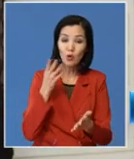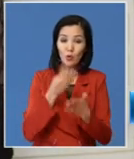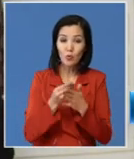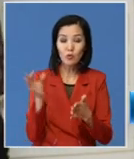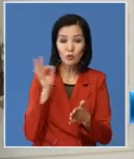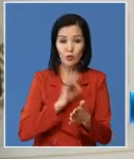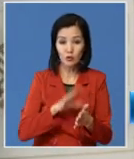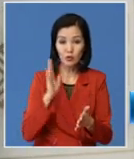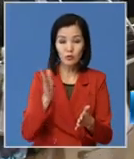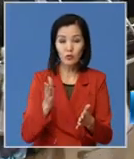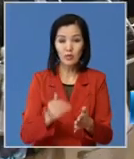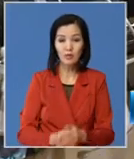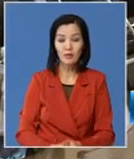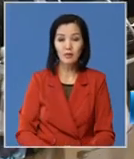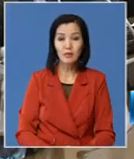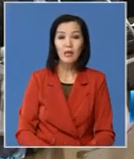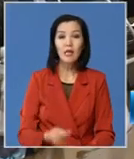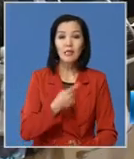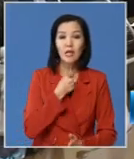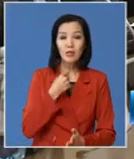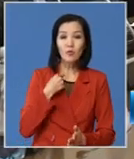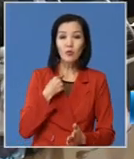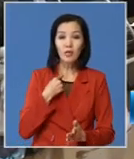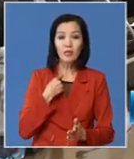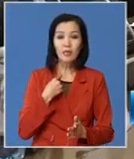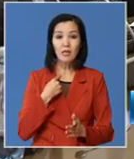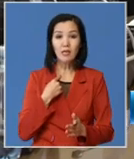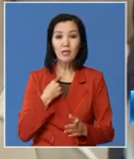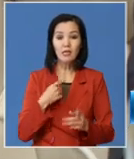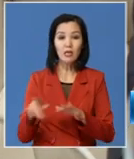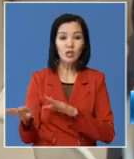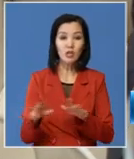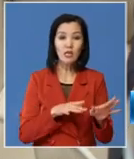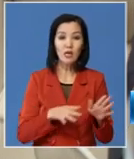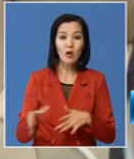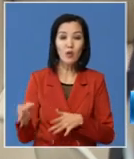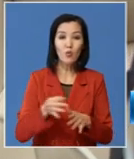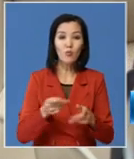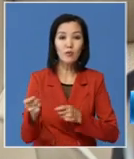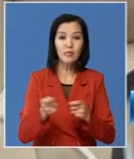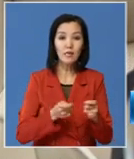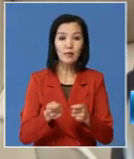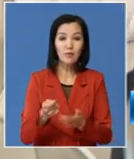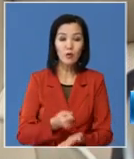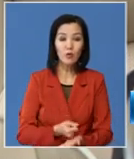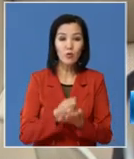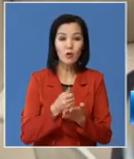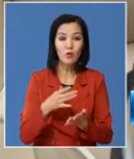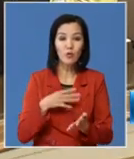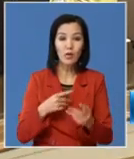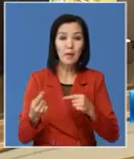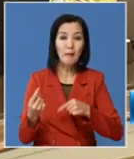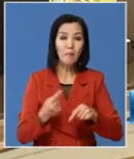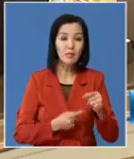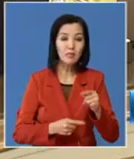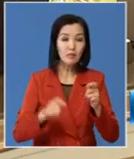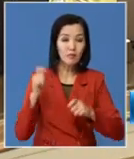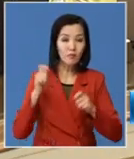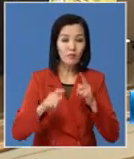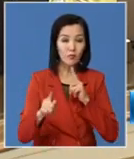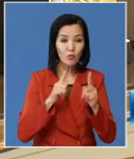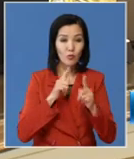Жұмағаринге сөгіс жариялады. Бастайыбы тариф төңірегіндегі былықтарға жол бергені. Үкімет отырысынан белгілі болғаны, елбасы тексертуінен